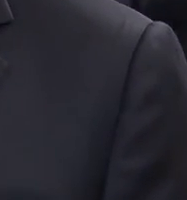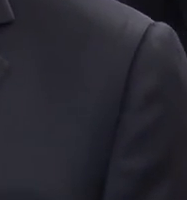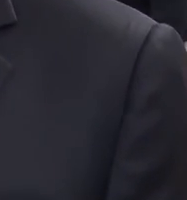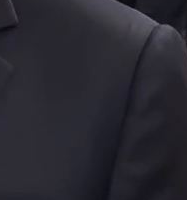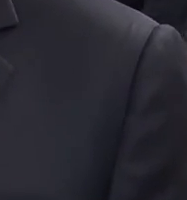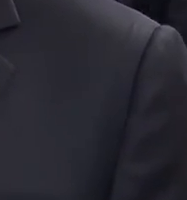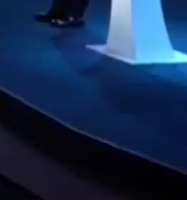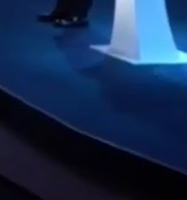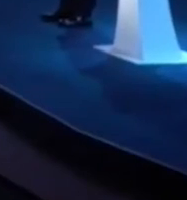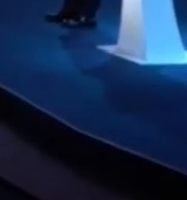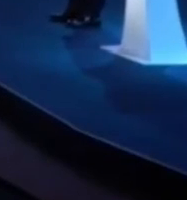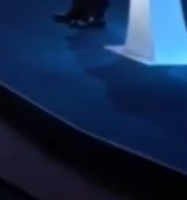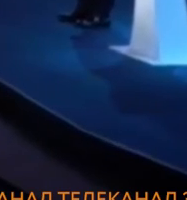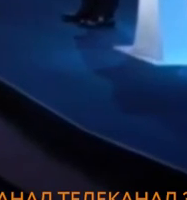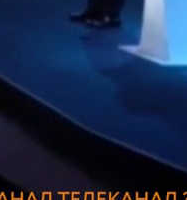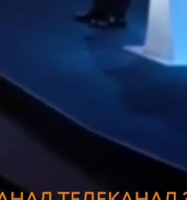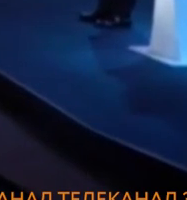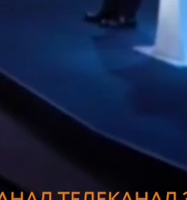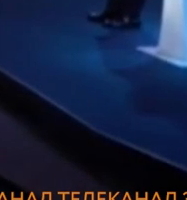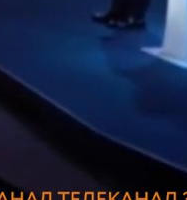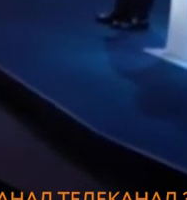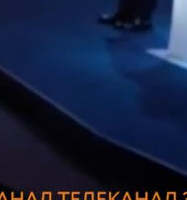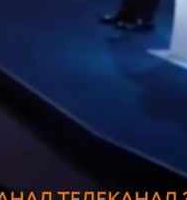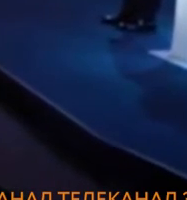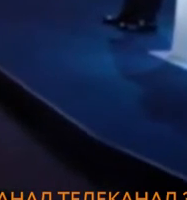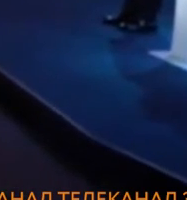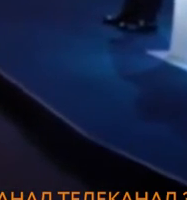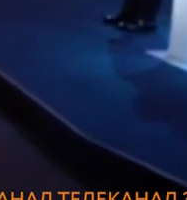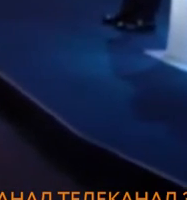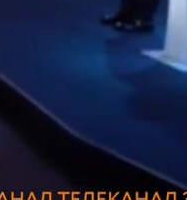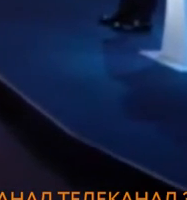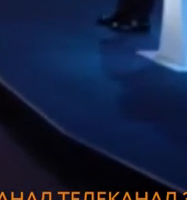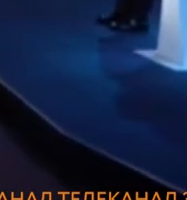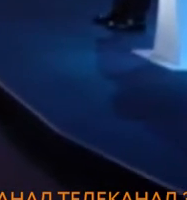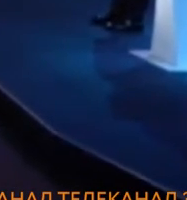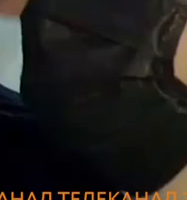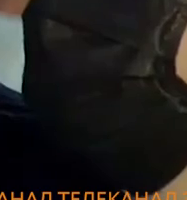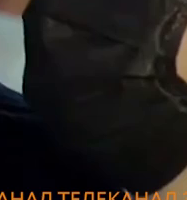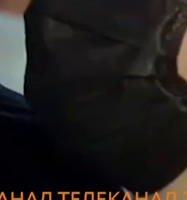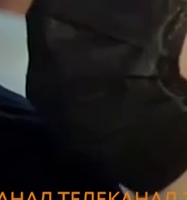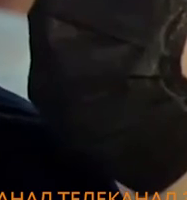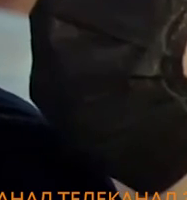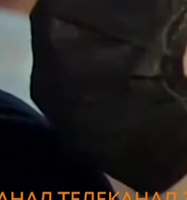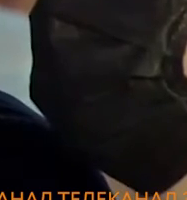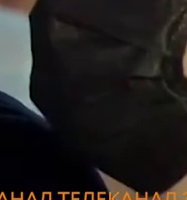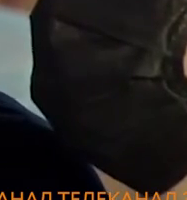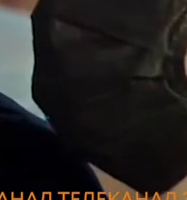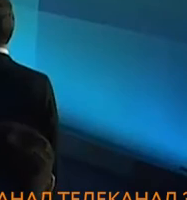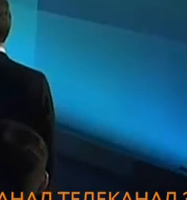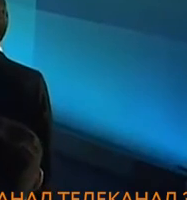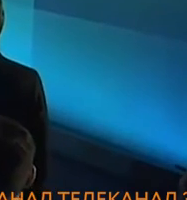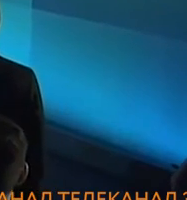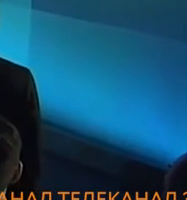значит, год будет интересным. Подробно о том, что было сделано в муниципалитете и о планах на будущее, глава округа расскажет в ежегодном отчете,